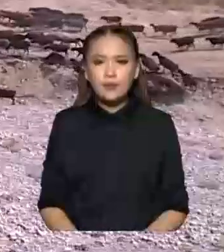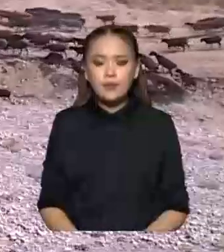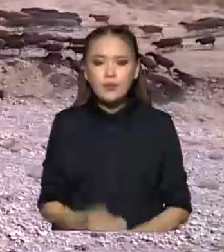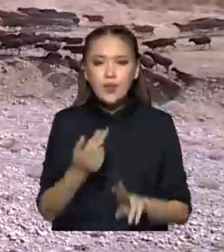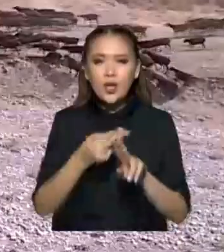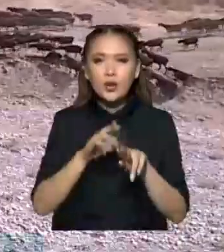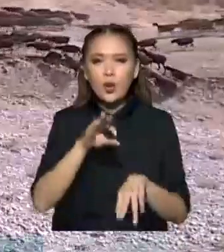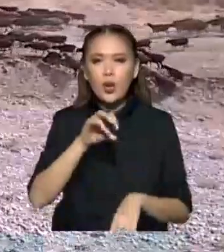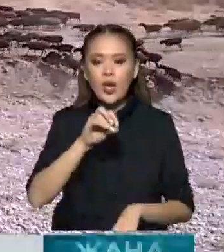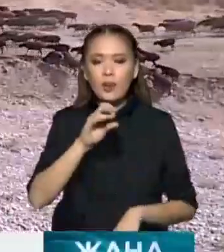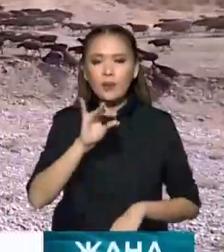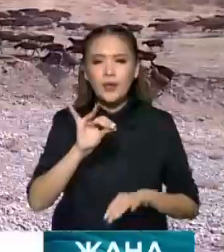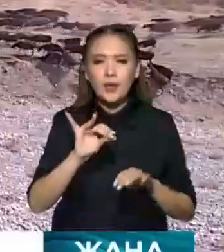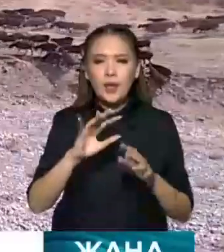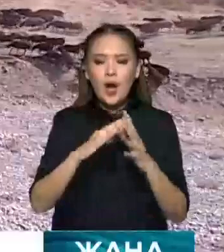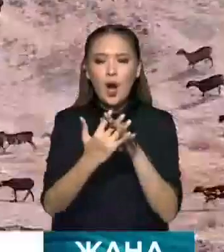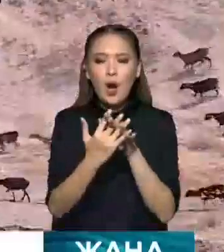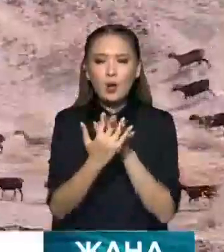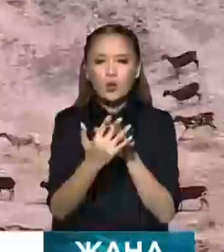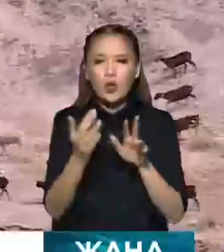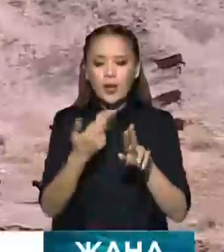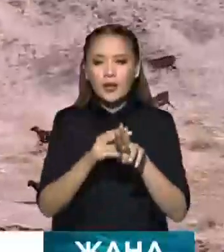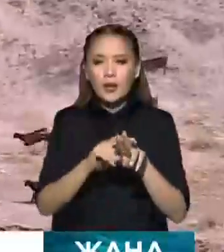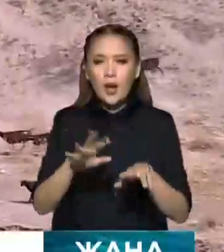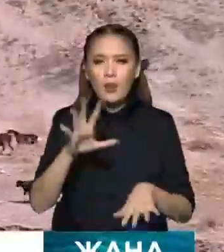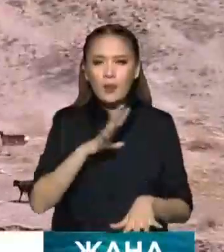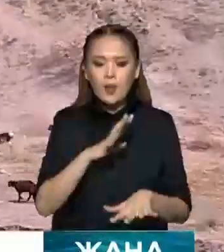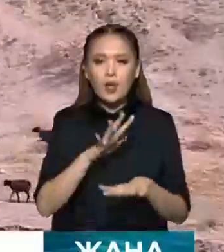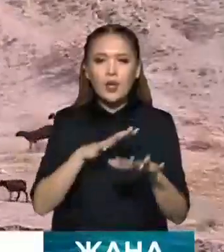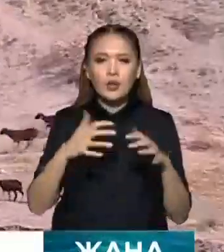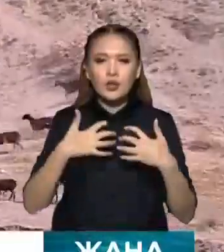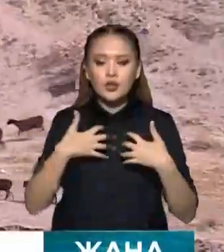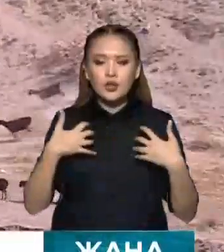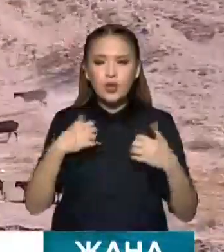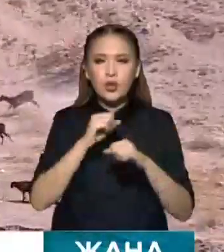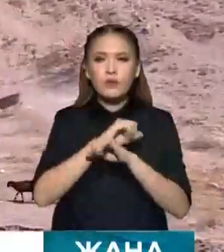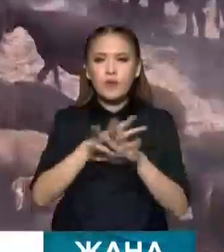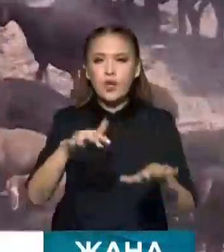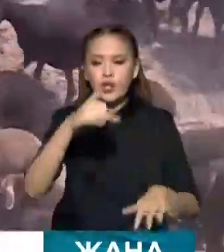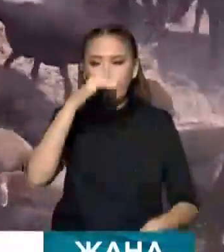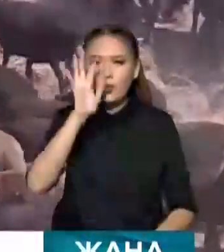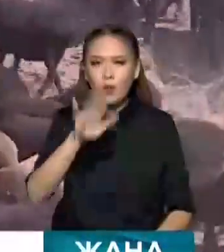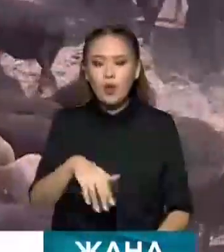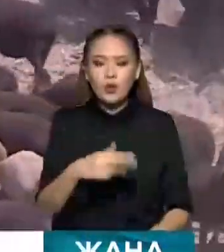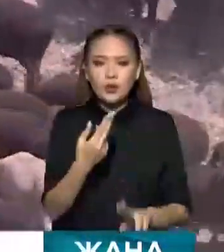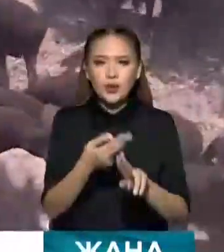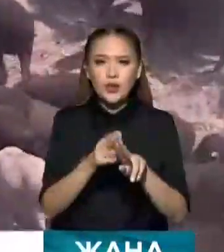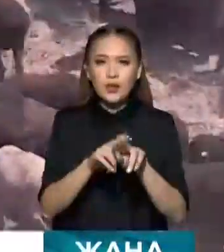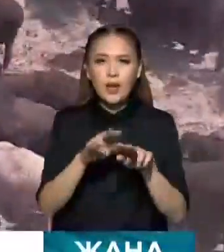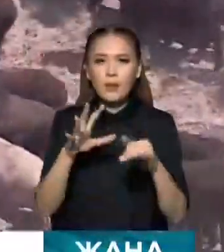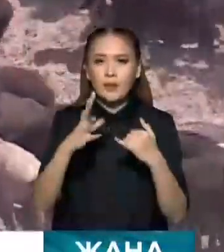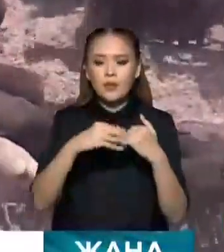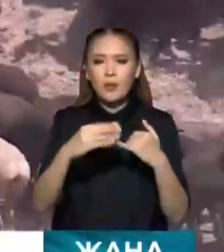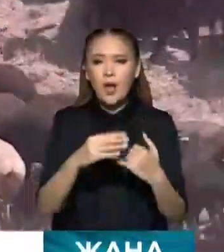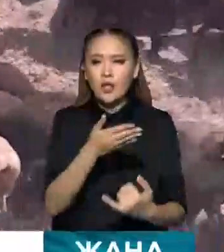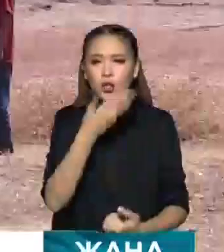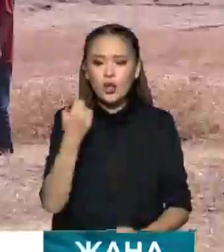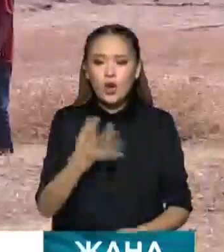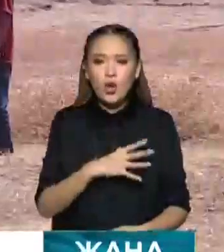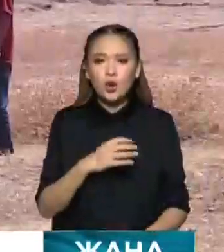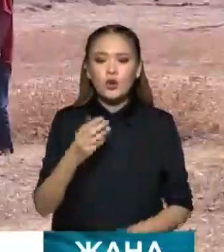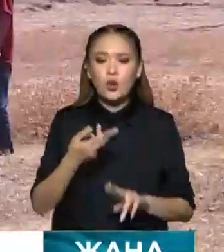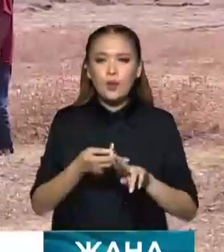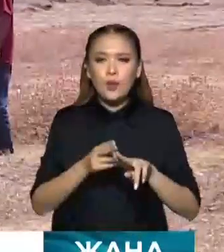Бұл Төлеби аудандағы Қасқасу ауылы. Мұнда тұрғындар мал бағудан қалған, себебі жайылым жер жоқ дейді жұрт. Ал елді мекен іргесіндегі төрт түлік